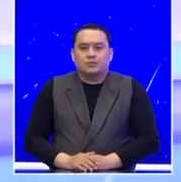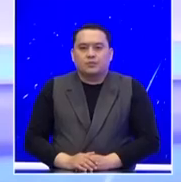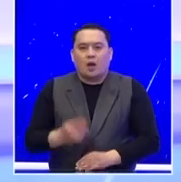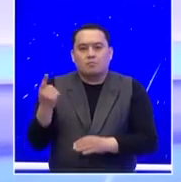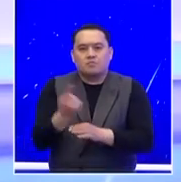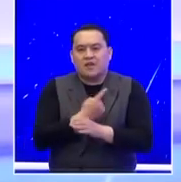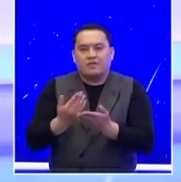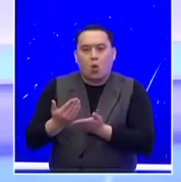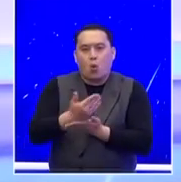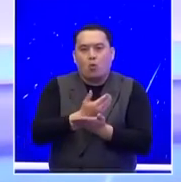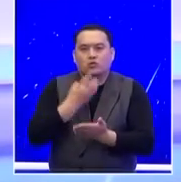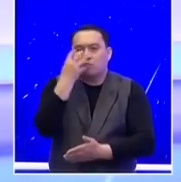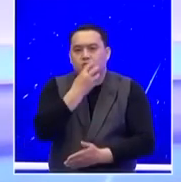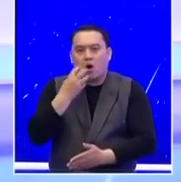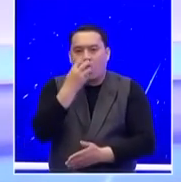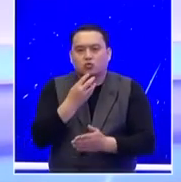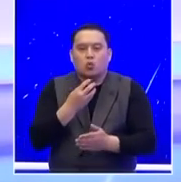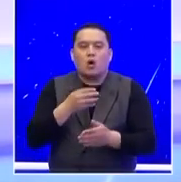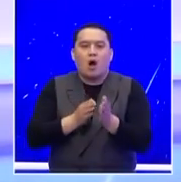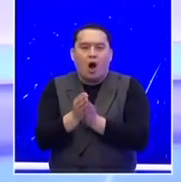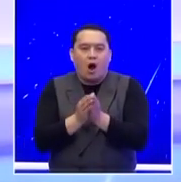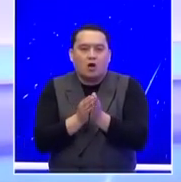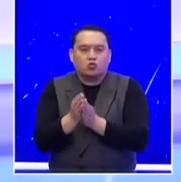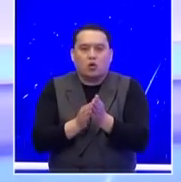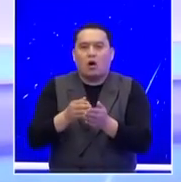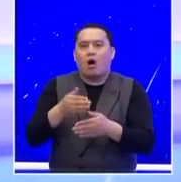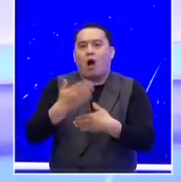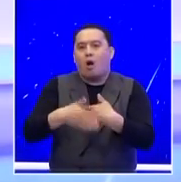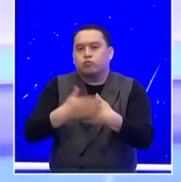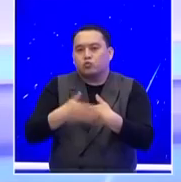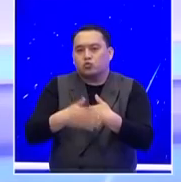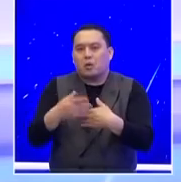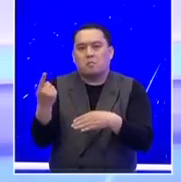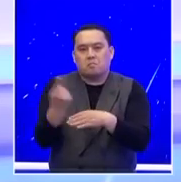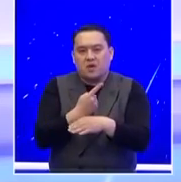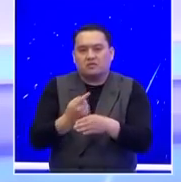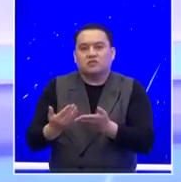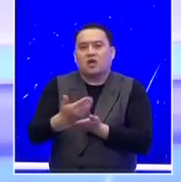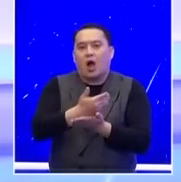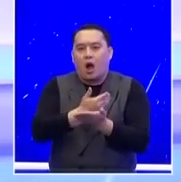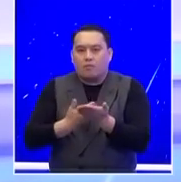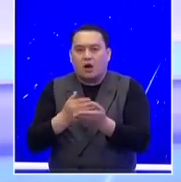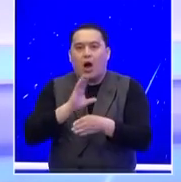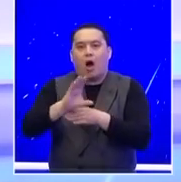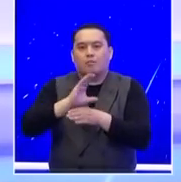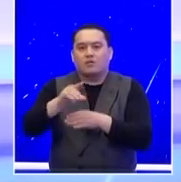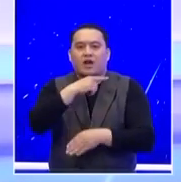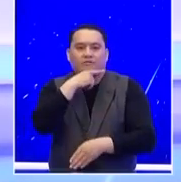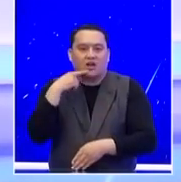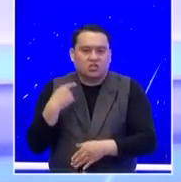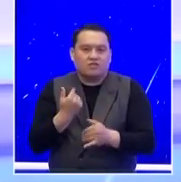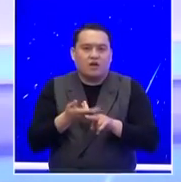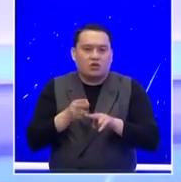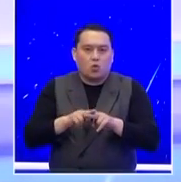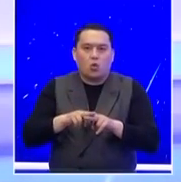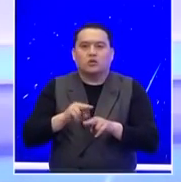Первый урожай помидоров, огурцов и капусты собирают в Туркестанской области. И если раньше большую часть аграрии отправляли в Россию, то